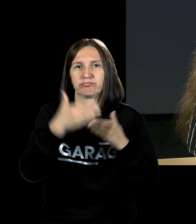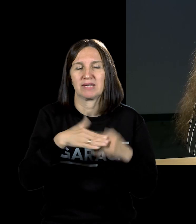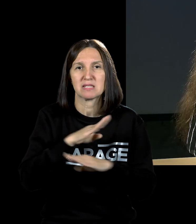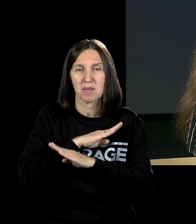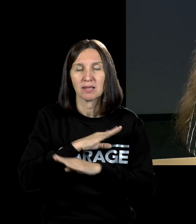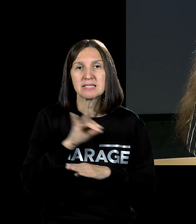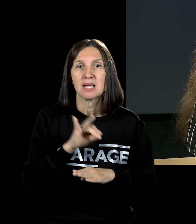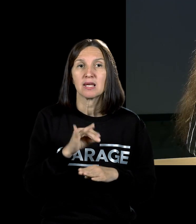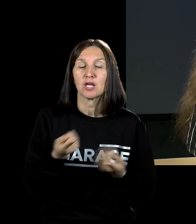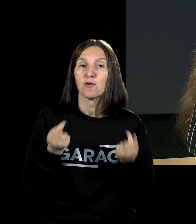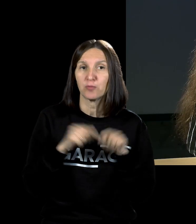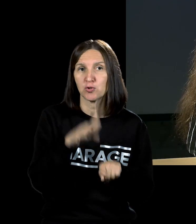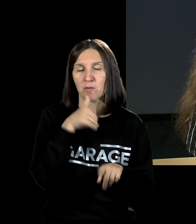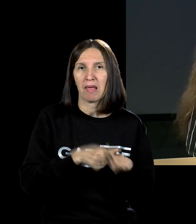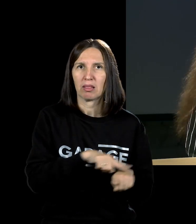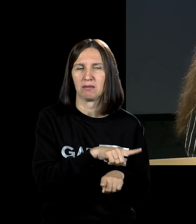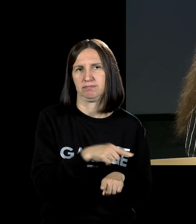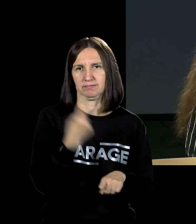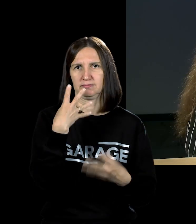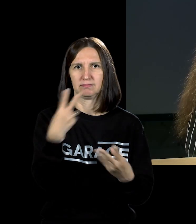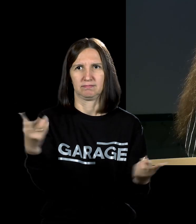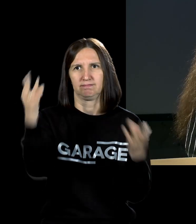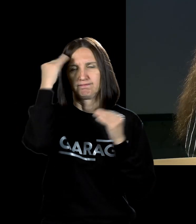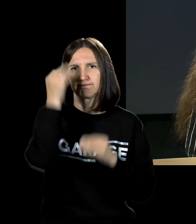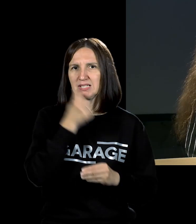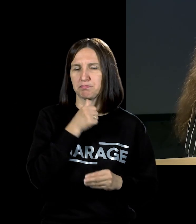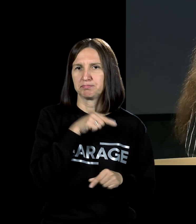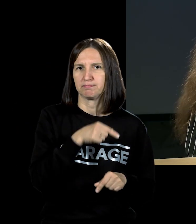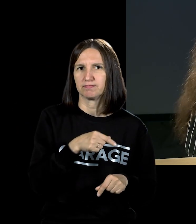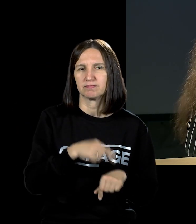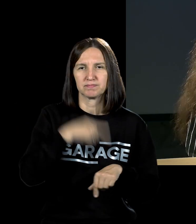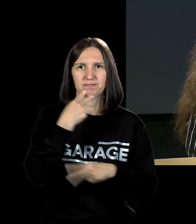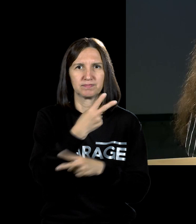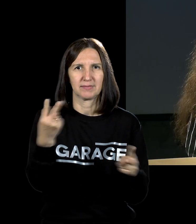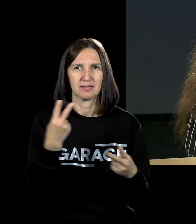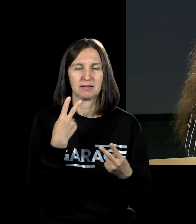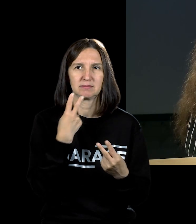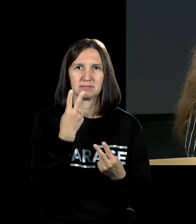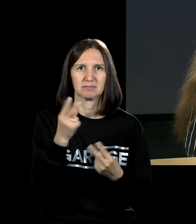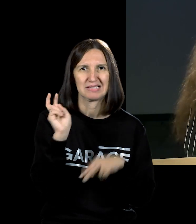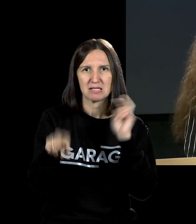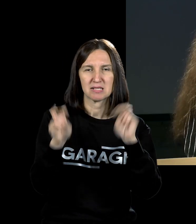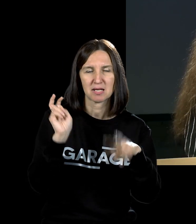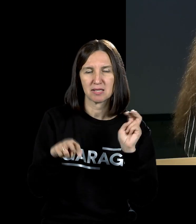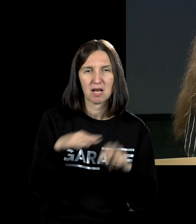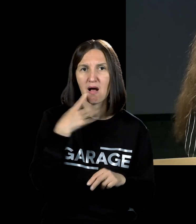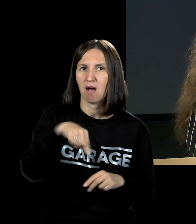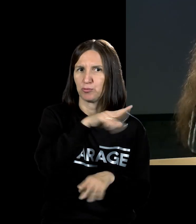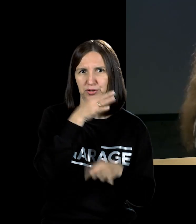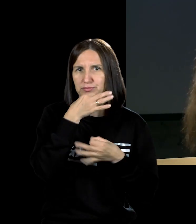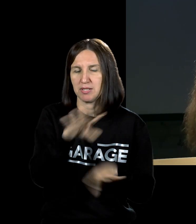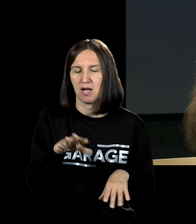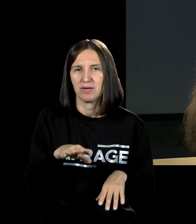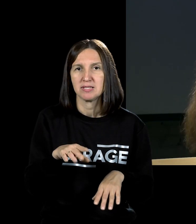при этом это испытание для зрителей, которым это не нравилось, да, потому что после каждого дня работы выставки на этих